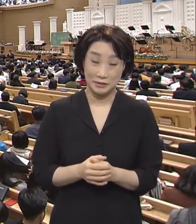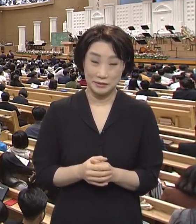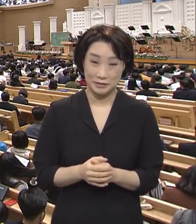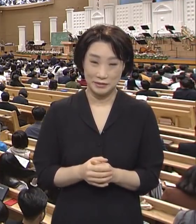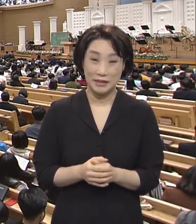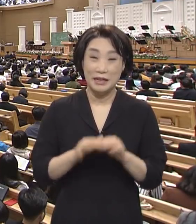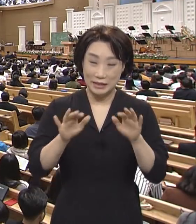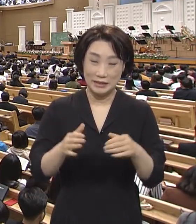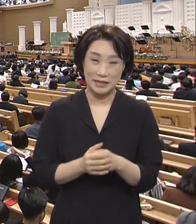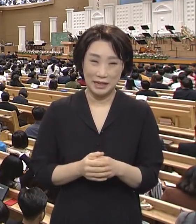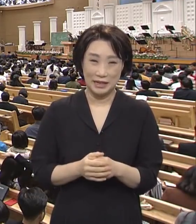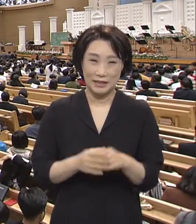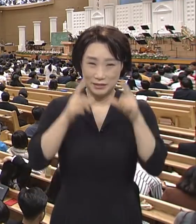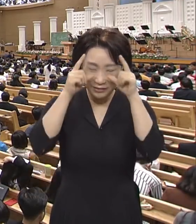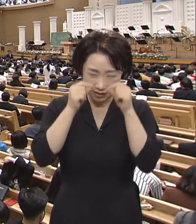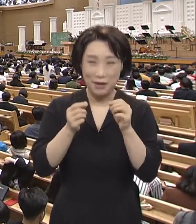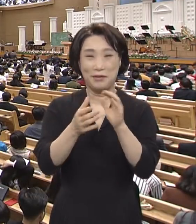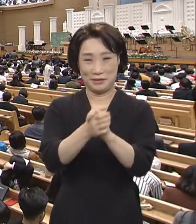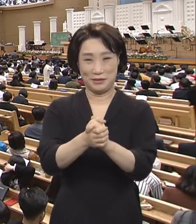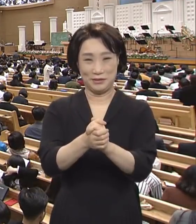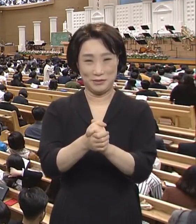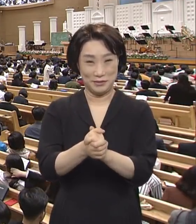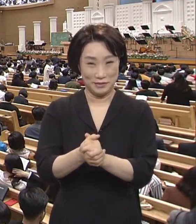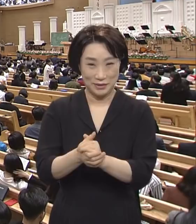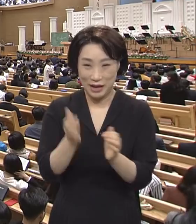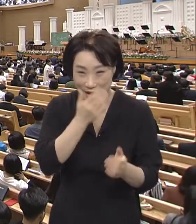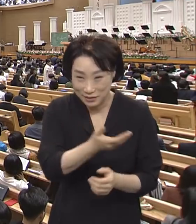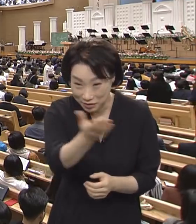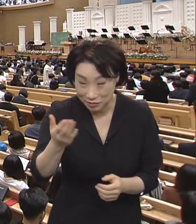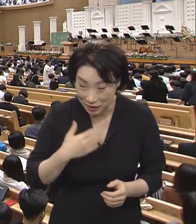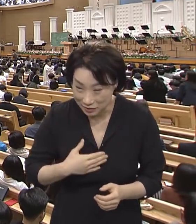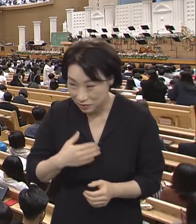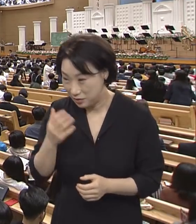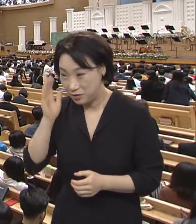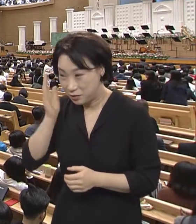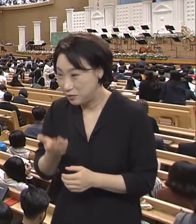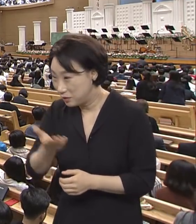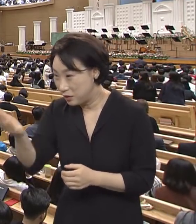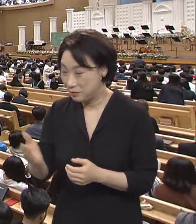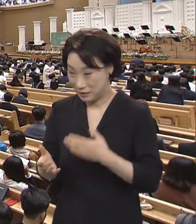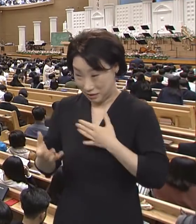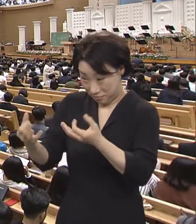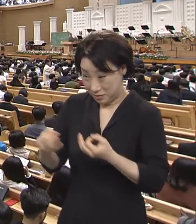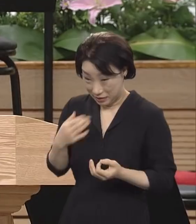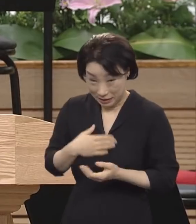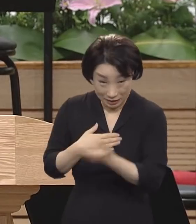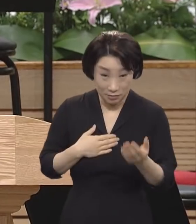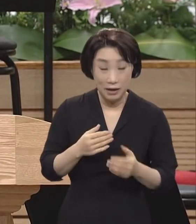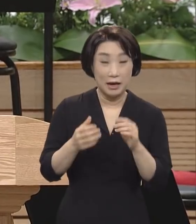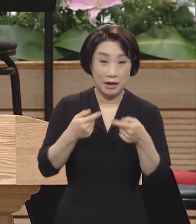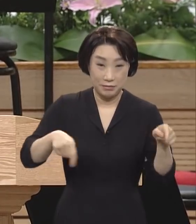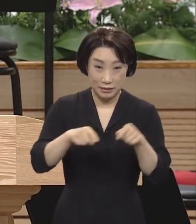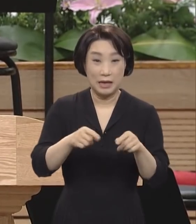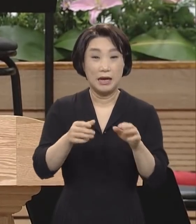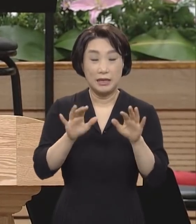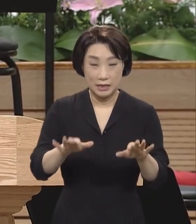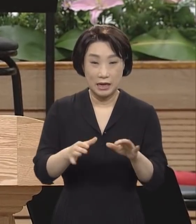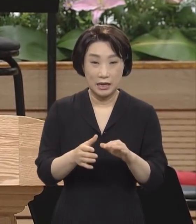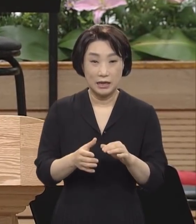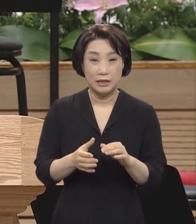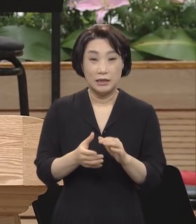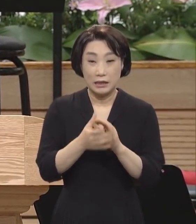조용히 눈 감고 조용히 눈 감고 내 얘기처럼